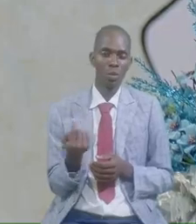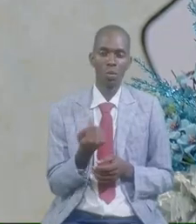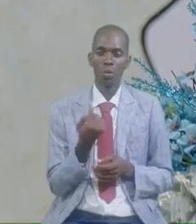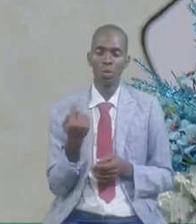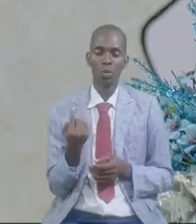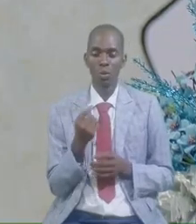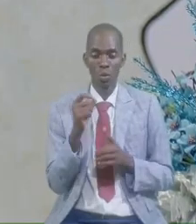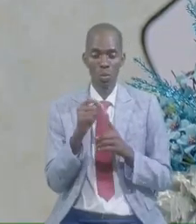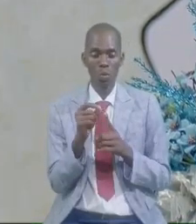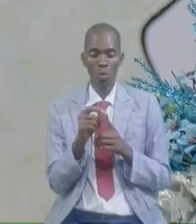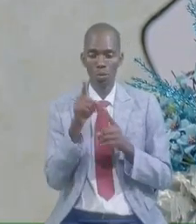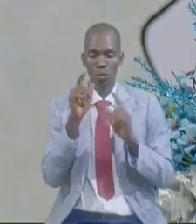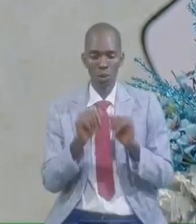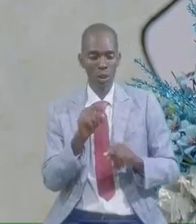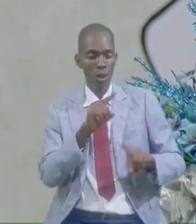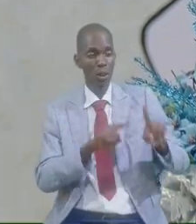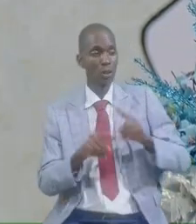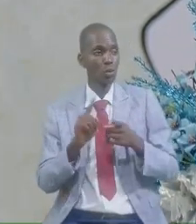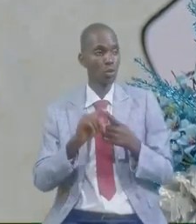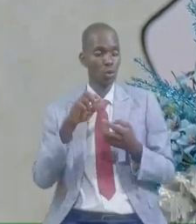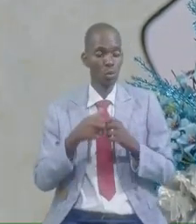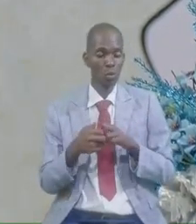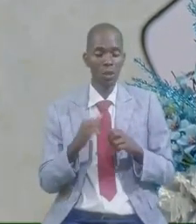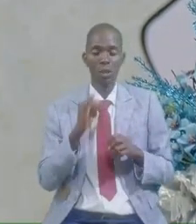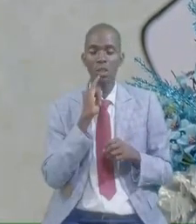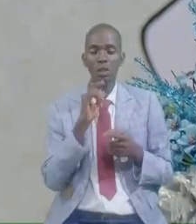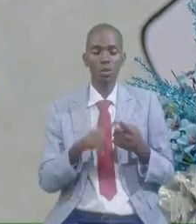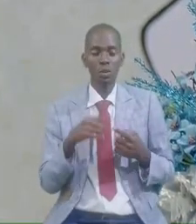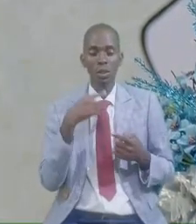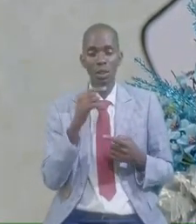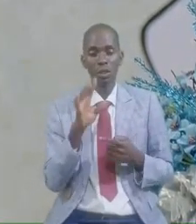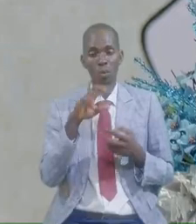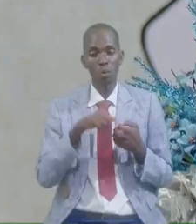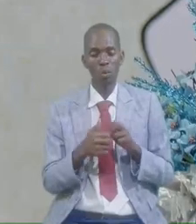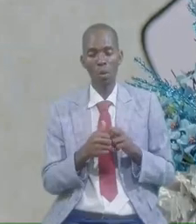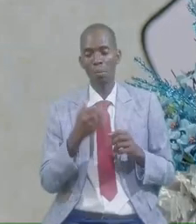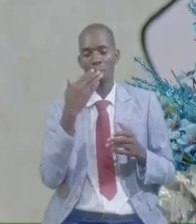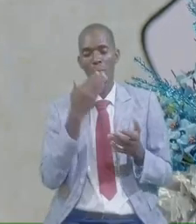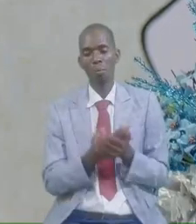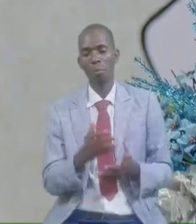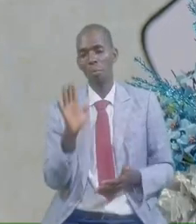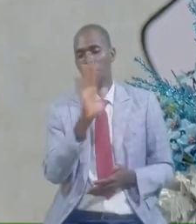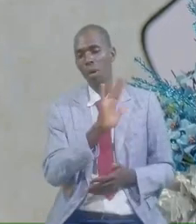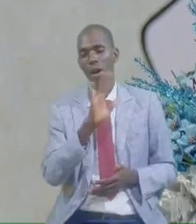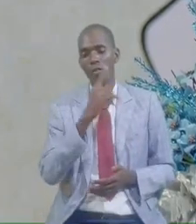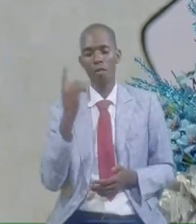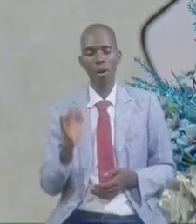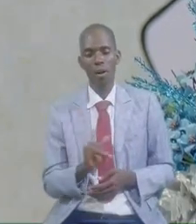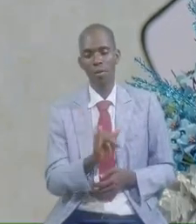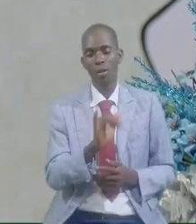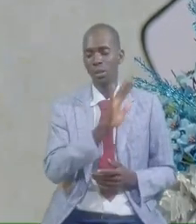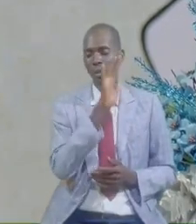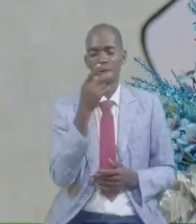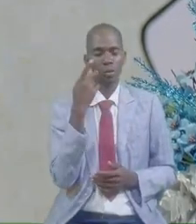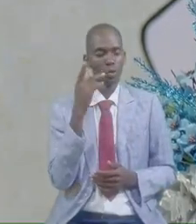La seule chose que tu peux dire à ton problème, c'est au revoir pour toujours. Tu ne les verras